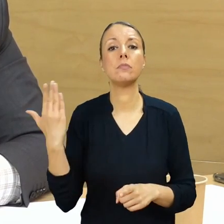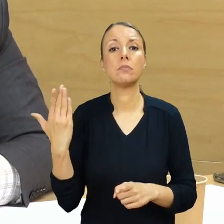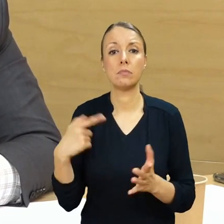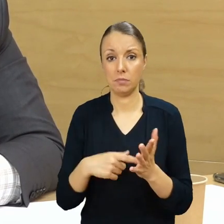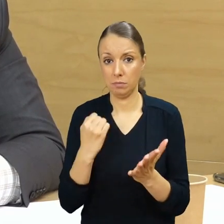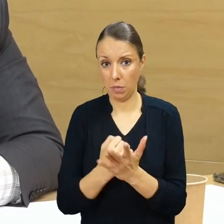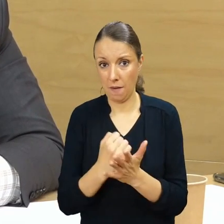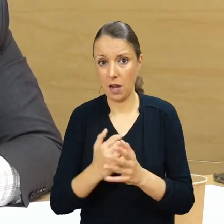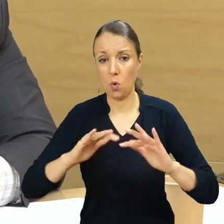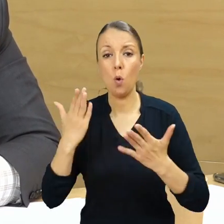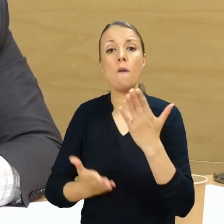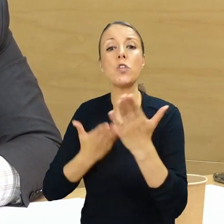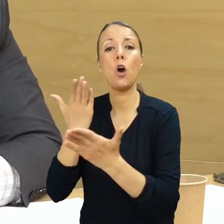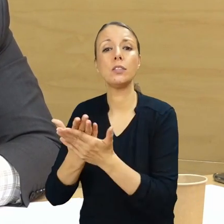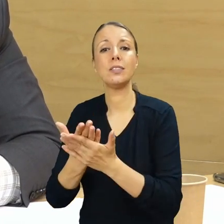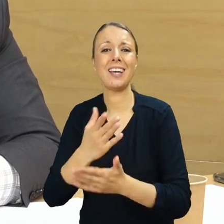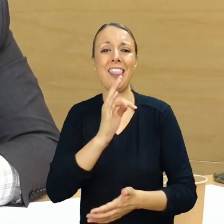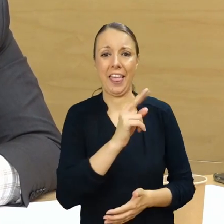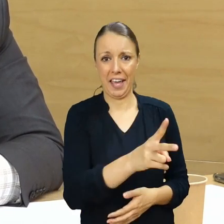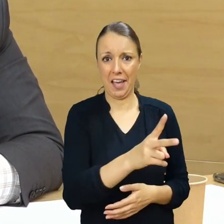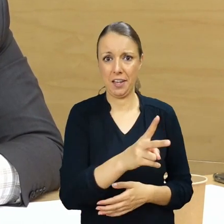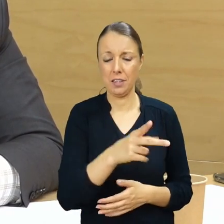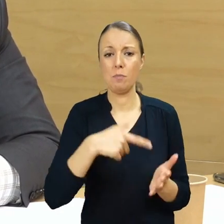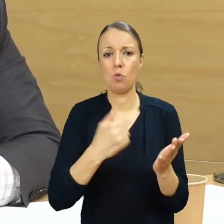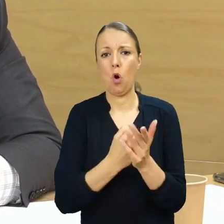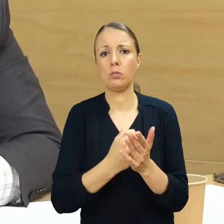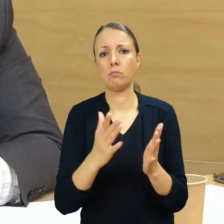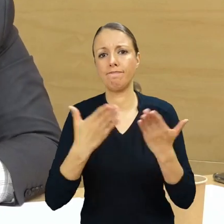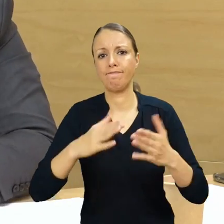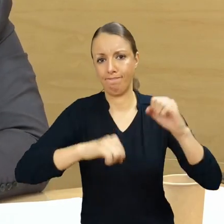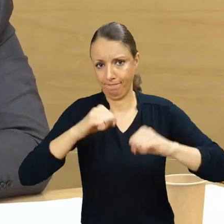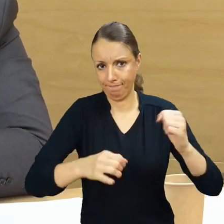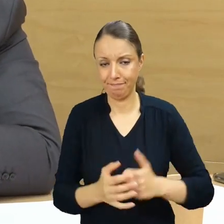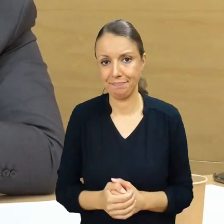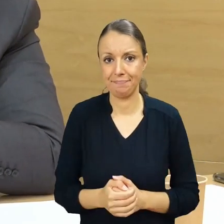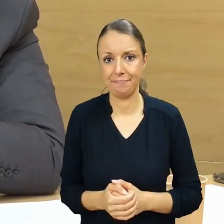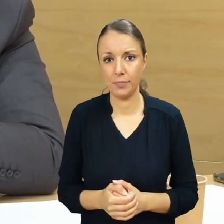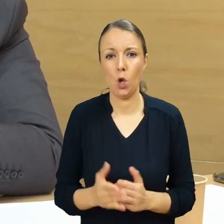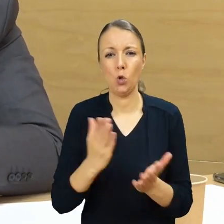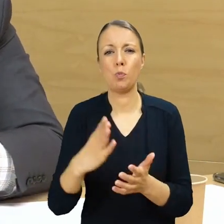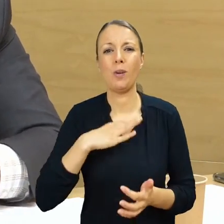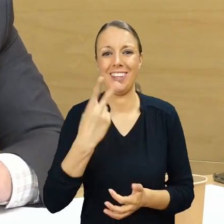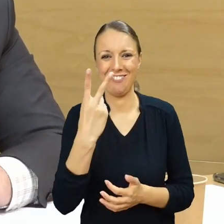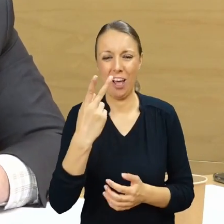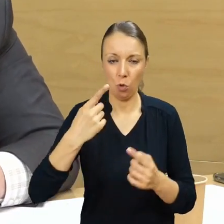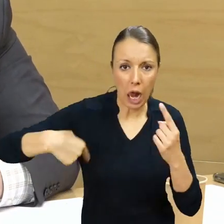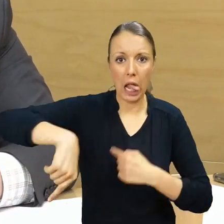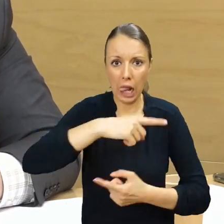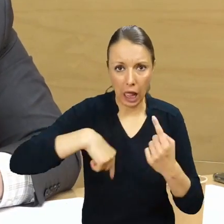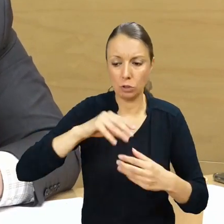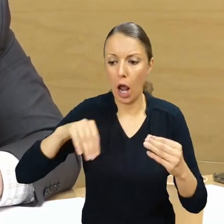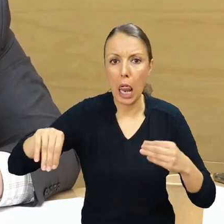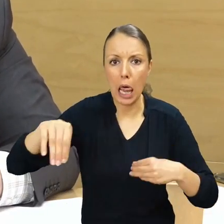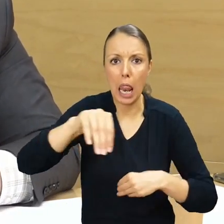jest wniosek do Trybunału Konstytucyjnego, w którym były te już dwa kółka słynne,